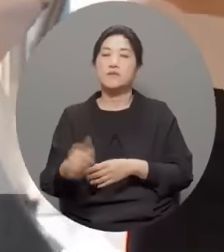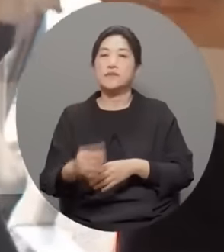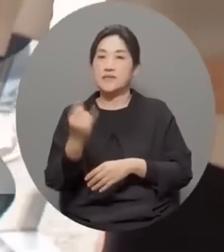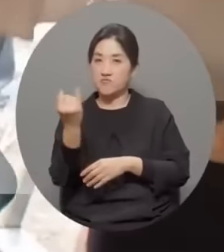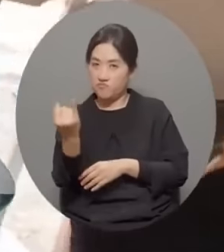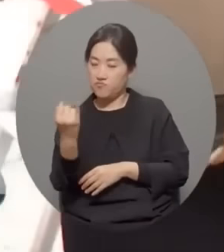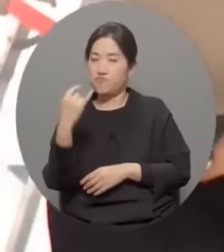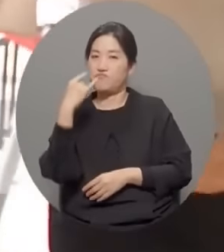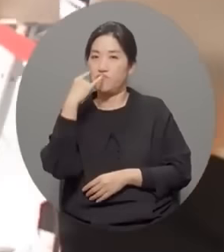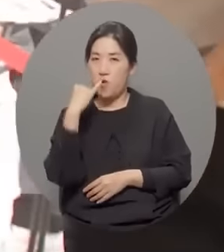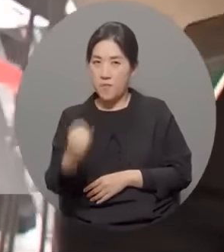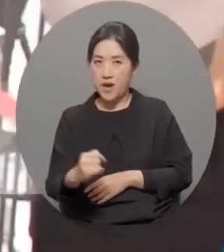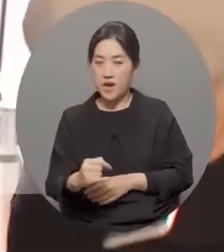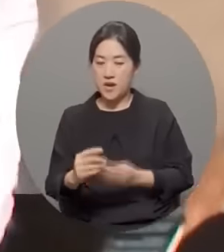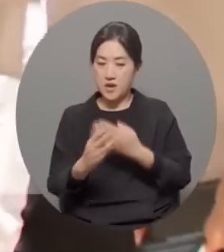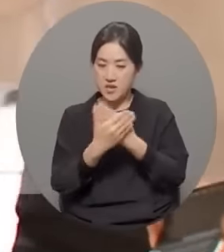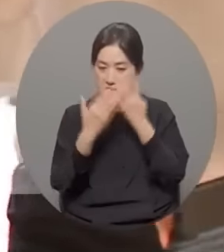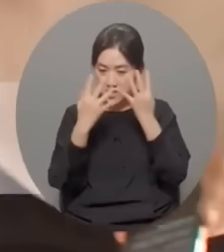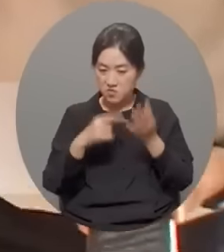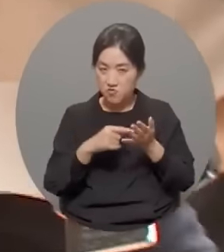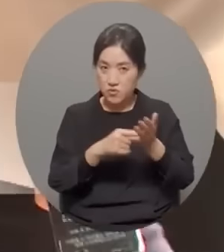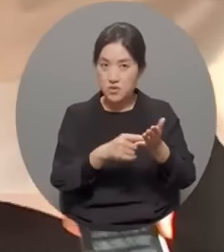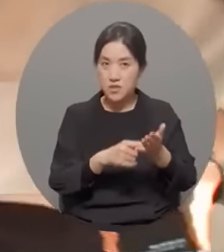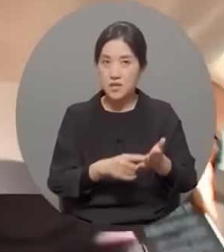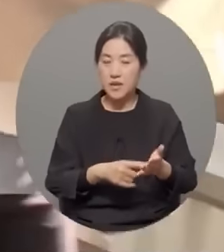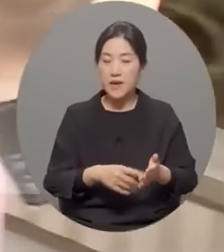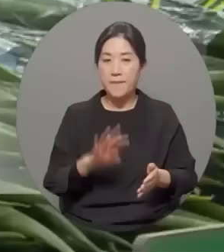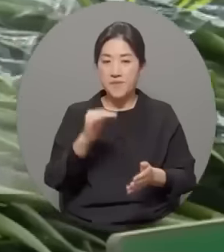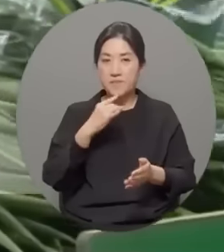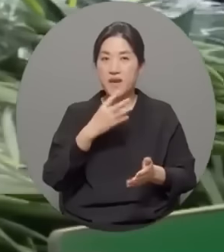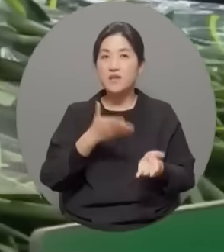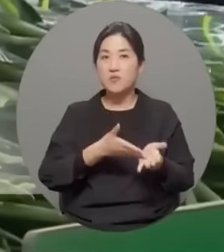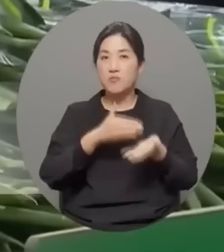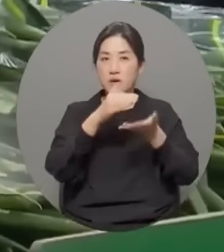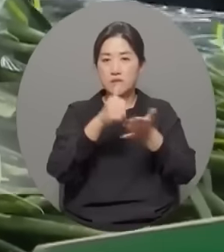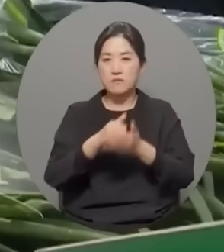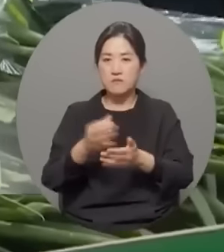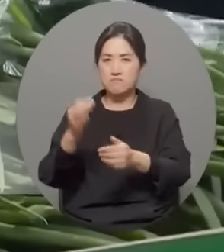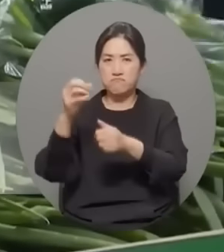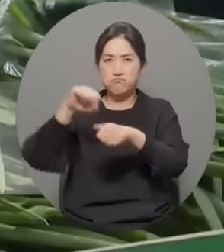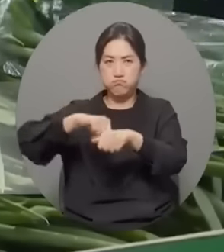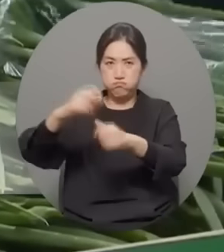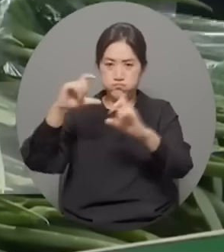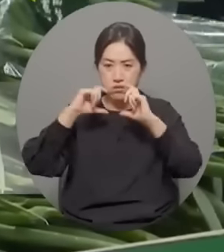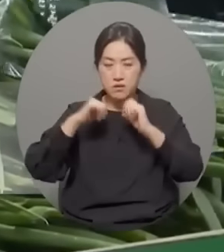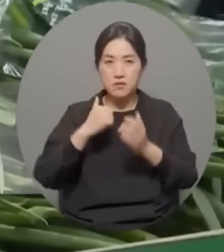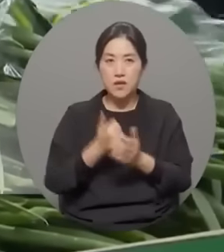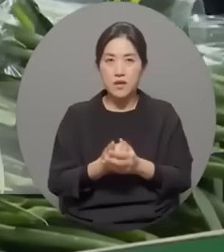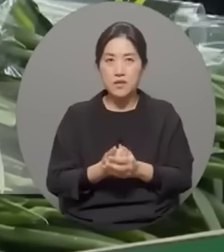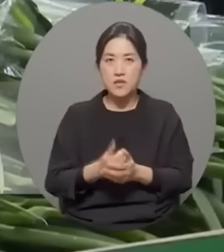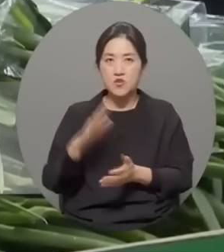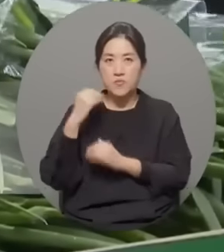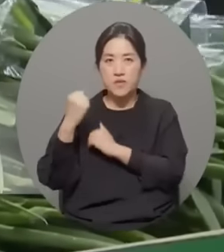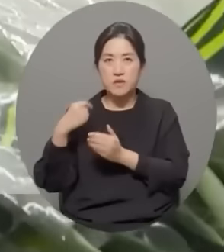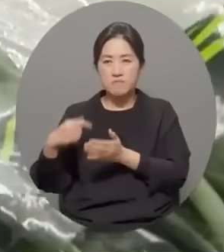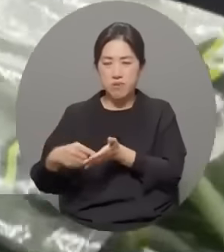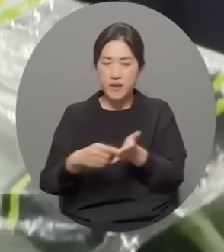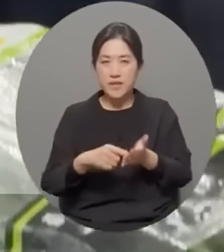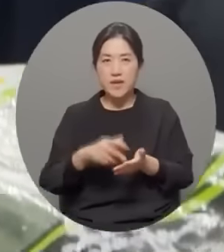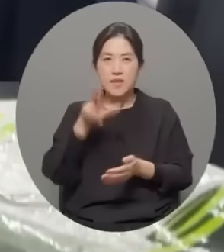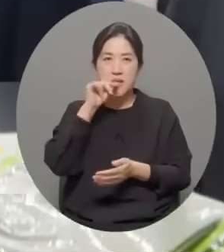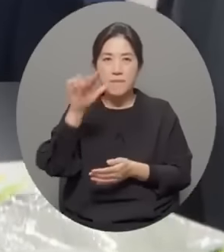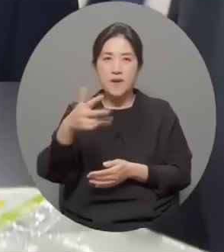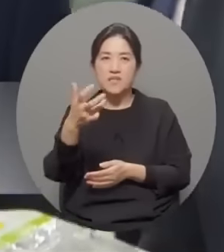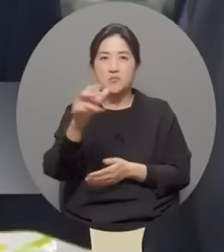씨의 가석방 추진을 알린 단독 보도가 제재 대상이 됐고 국민의힘이 민원을 제기한 대파